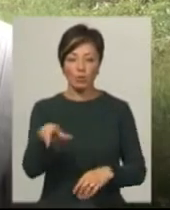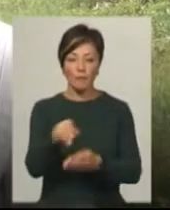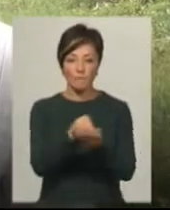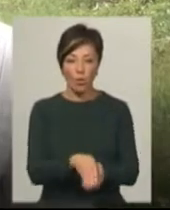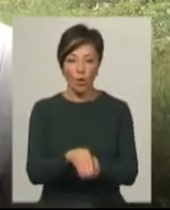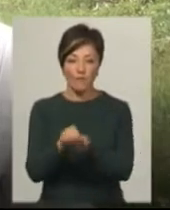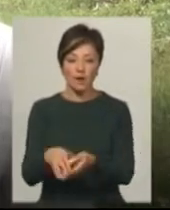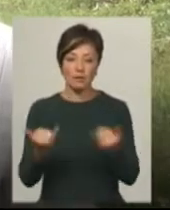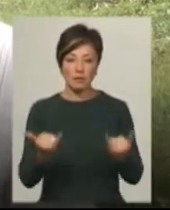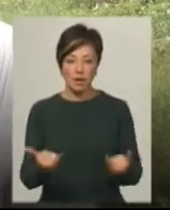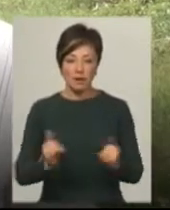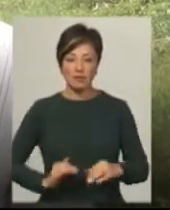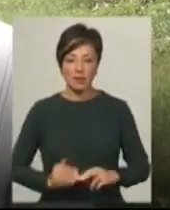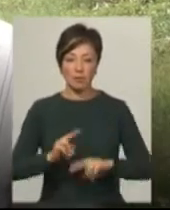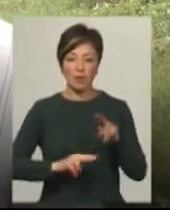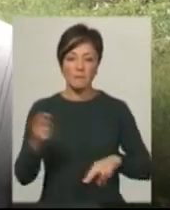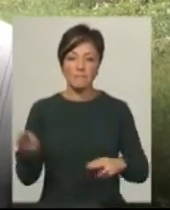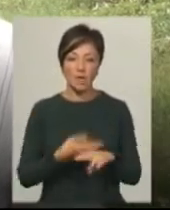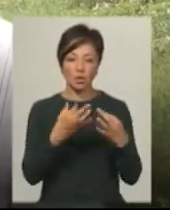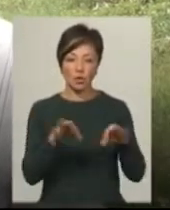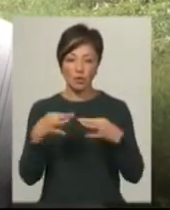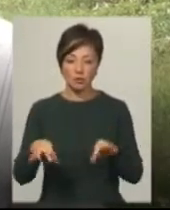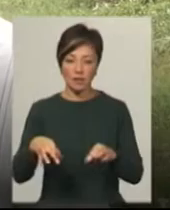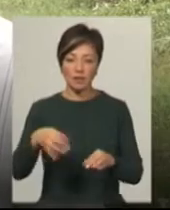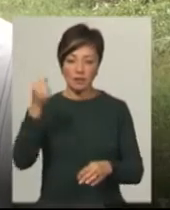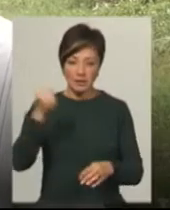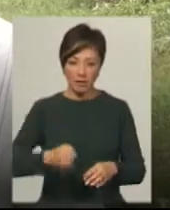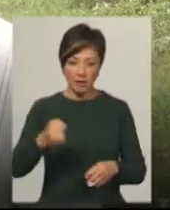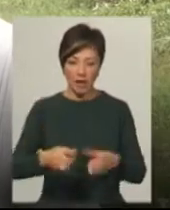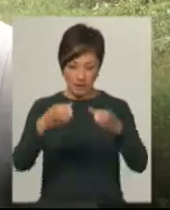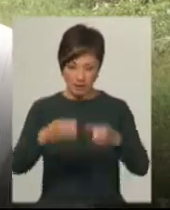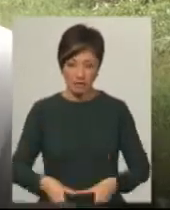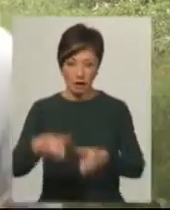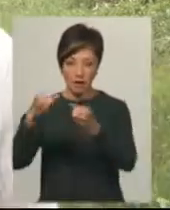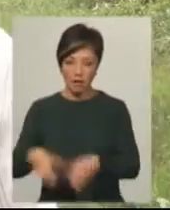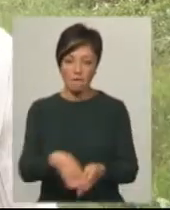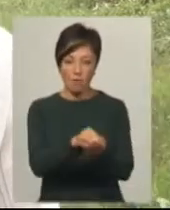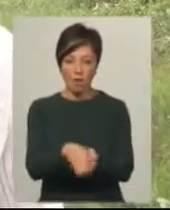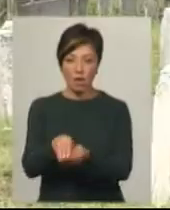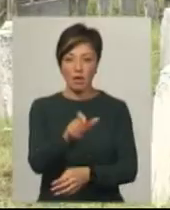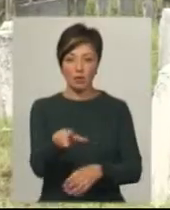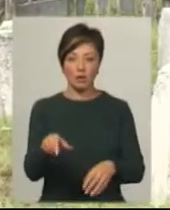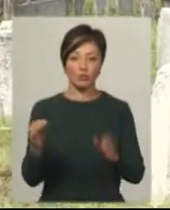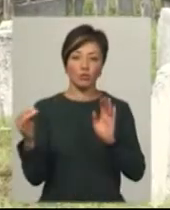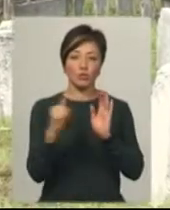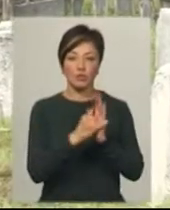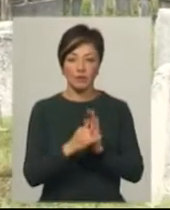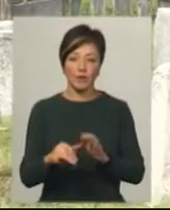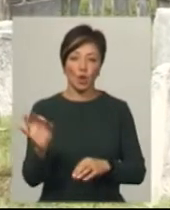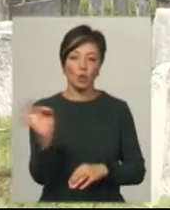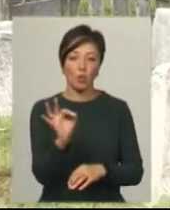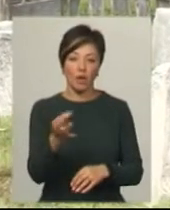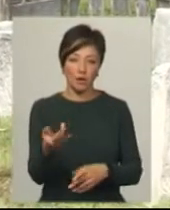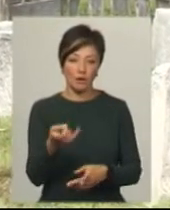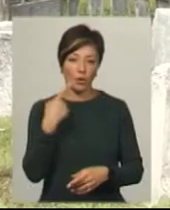поховання. Зараз забудовник без дозволів забиває сваї в могили людей. Вони навіть поставили туалет. Розумієте, як цинічно? Вони